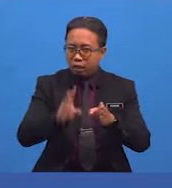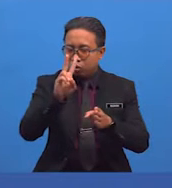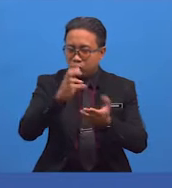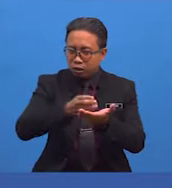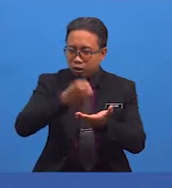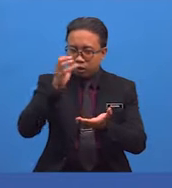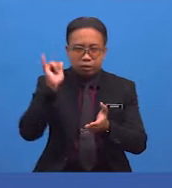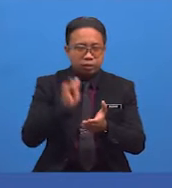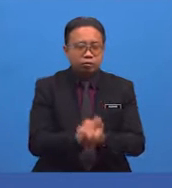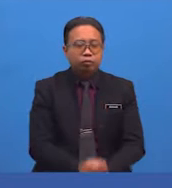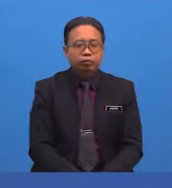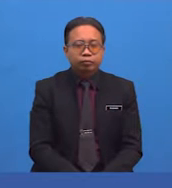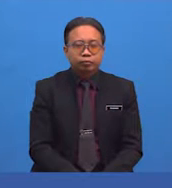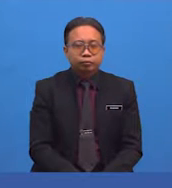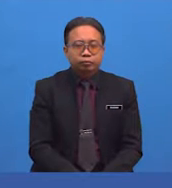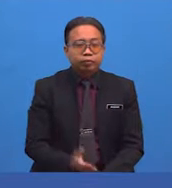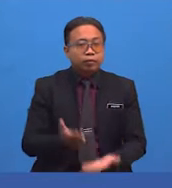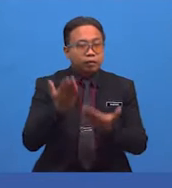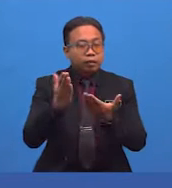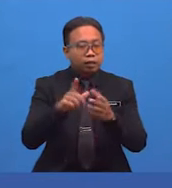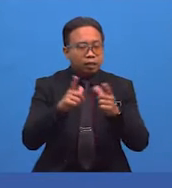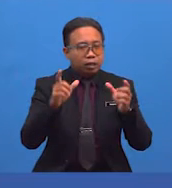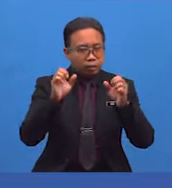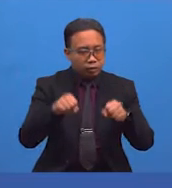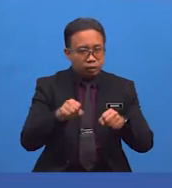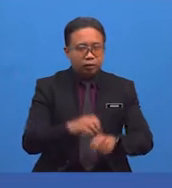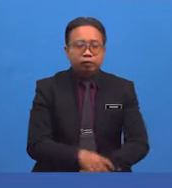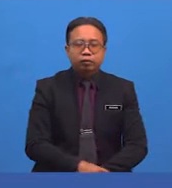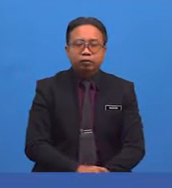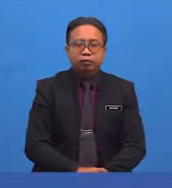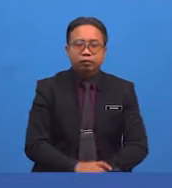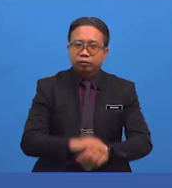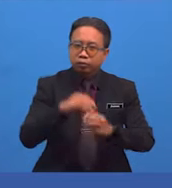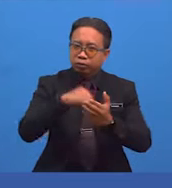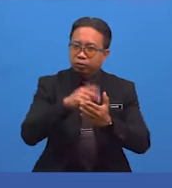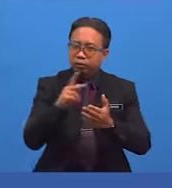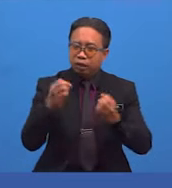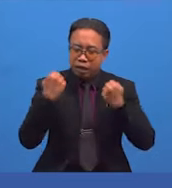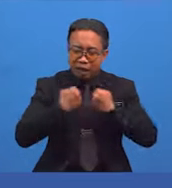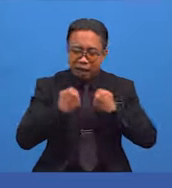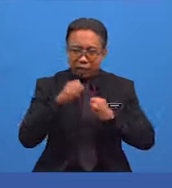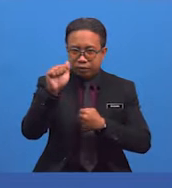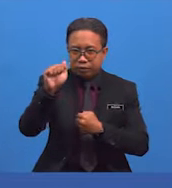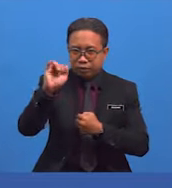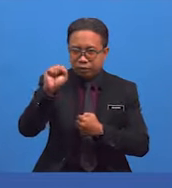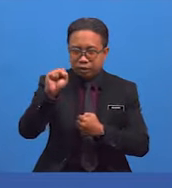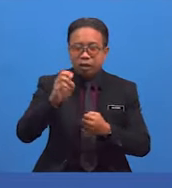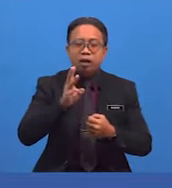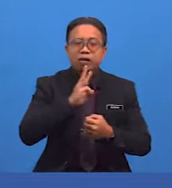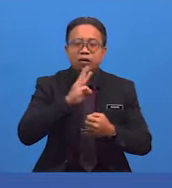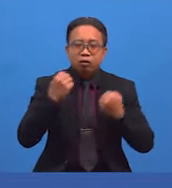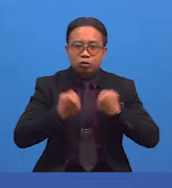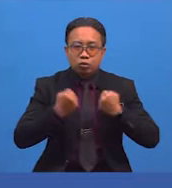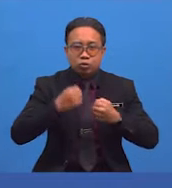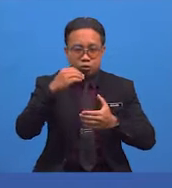itu. Cadangan lain yang boleh diberikan ialah memasukkan ais atau air